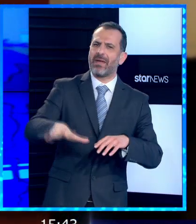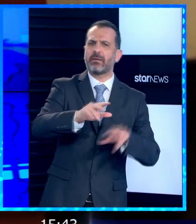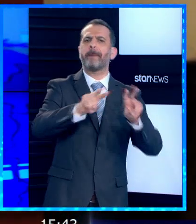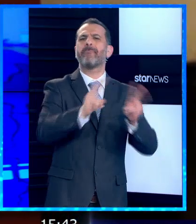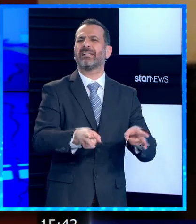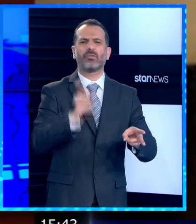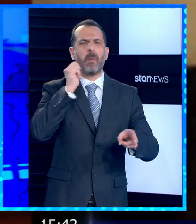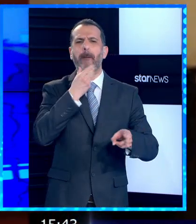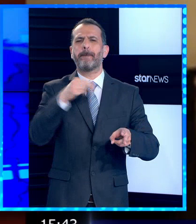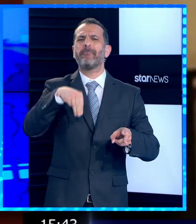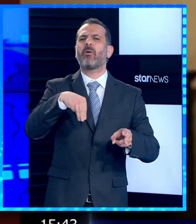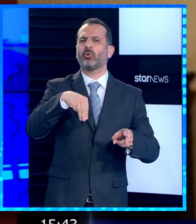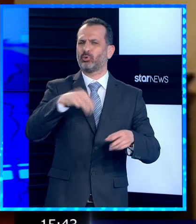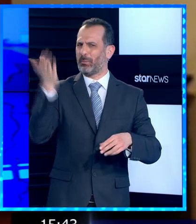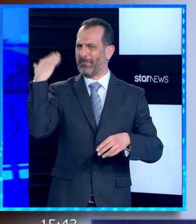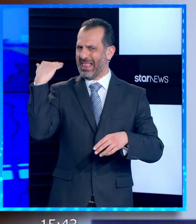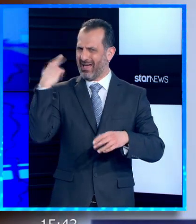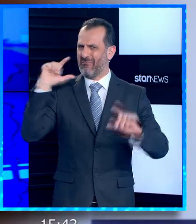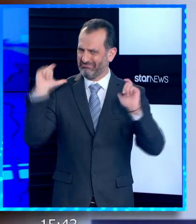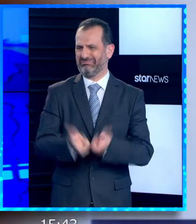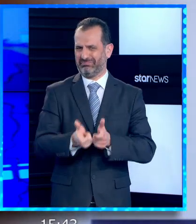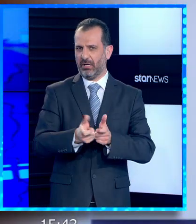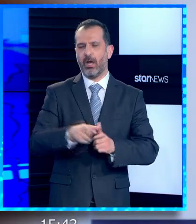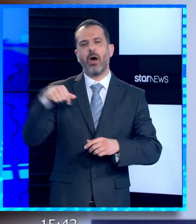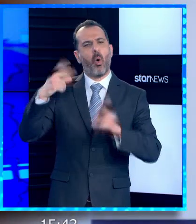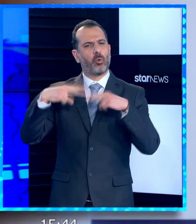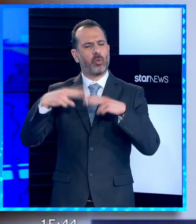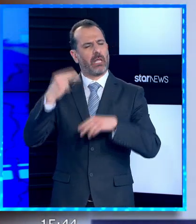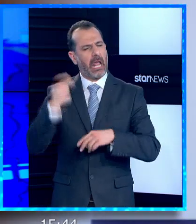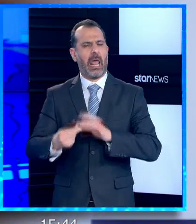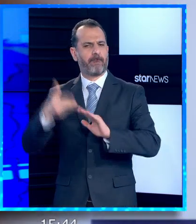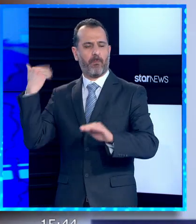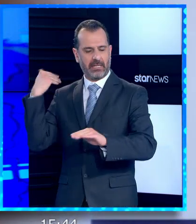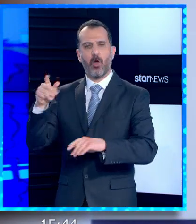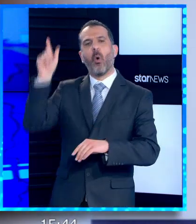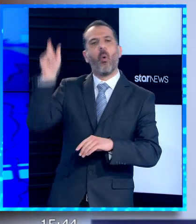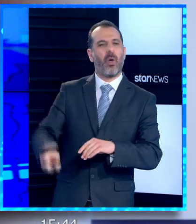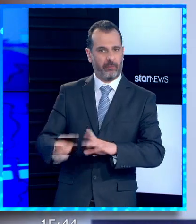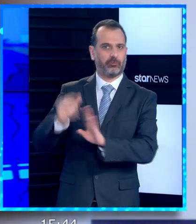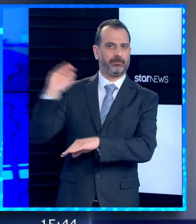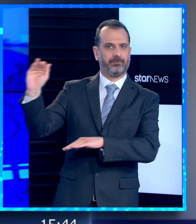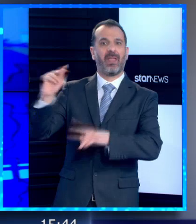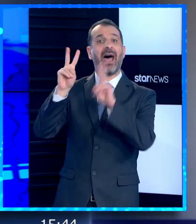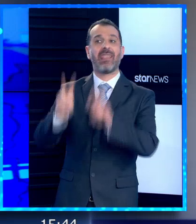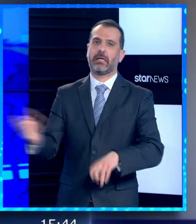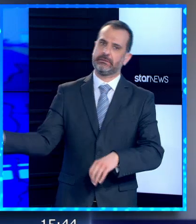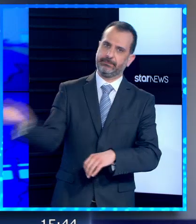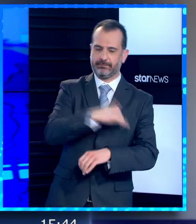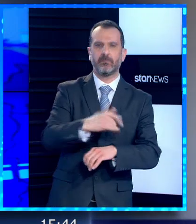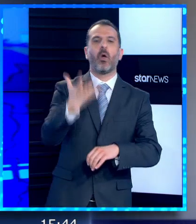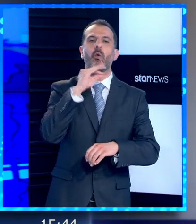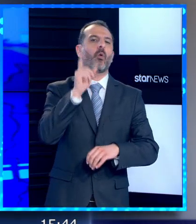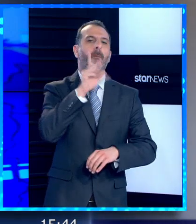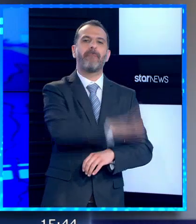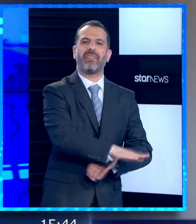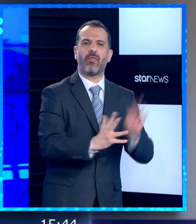μαγαζί του Ηλία Μίχου, τον οποίο γνώριζε καλά σύμφωνα με τις δικές μας πληροφορίες. Ο άντρας λοιπόν αυτός κλήθηκε από την ανακρίτρια μετά τα όσα είπε